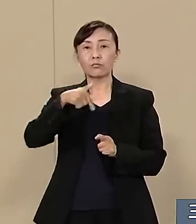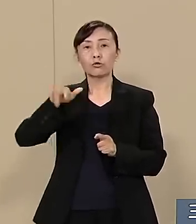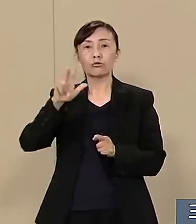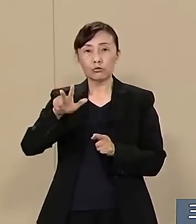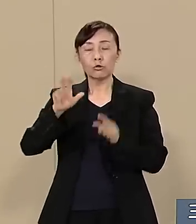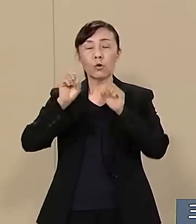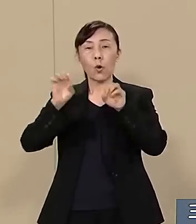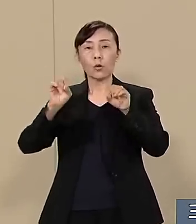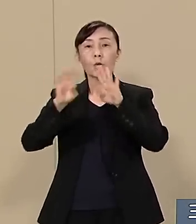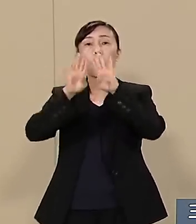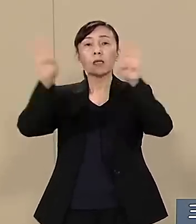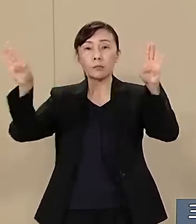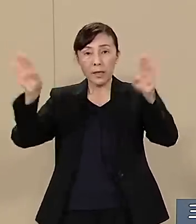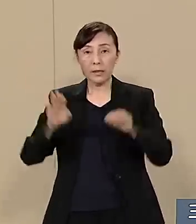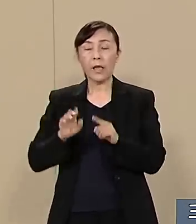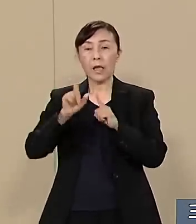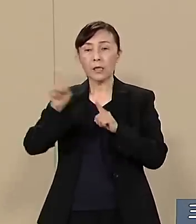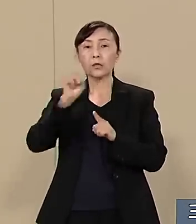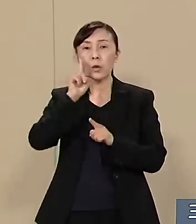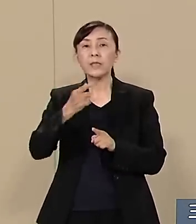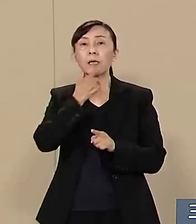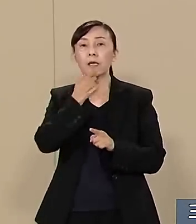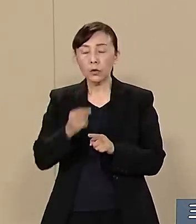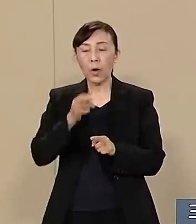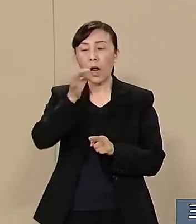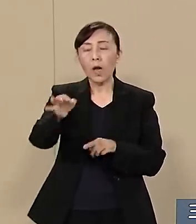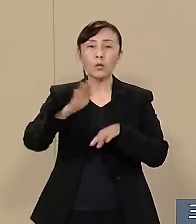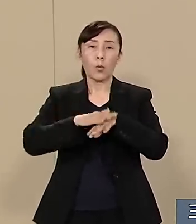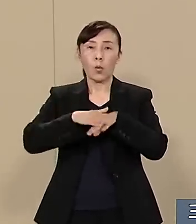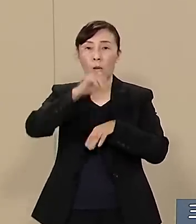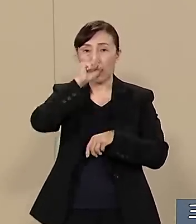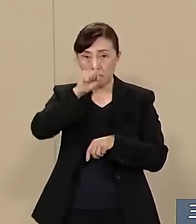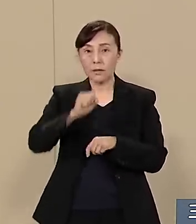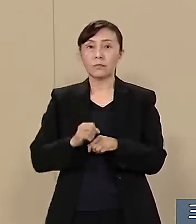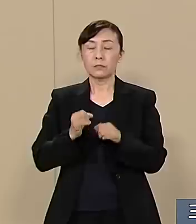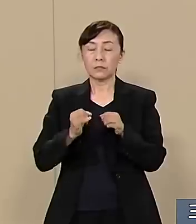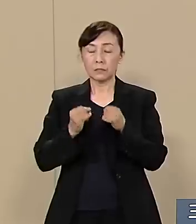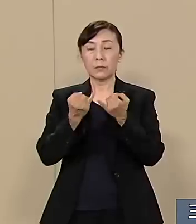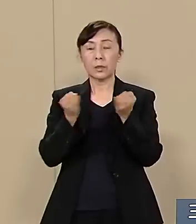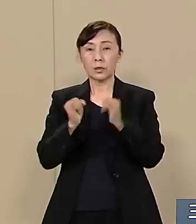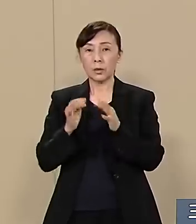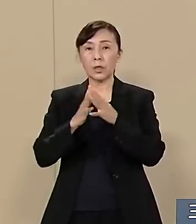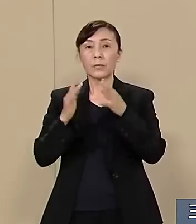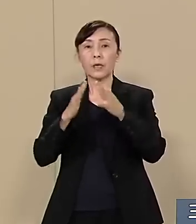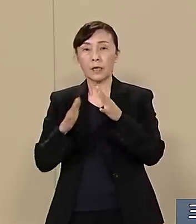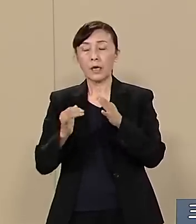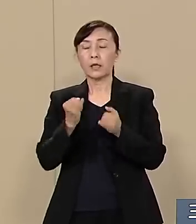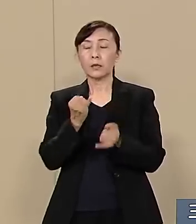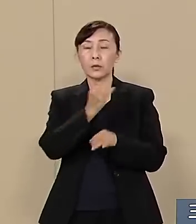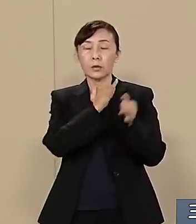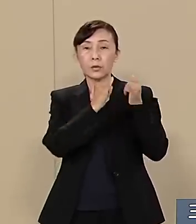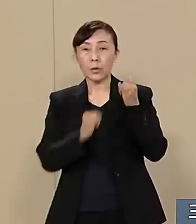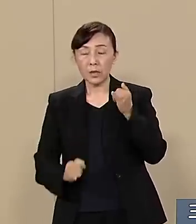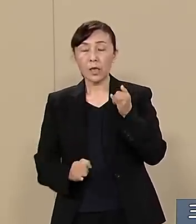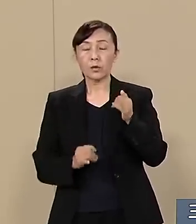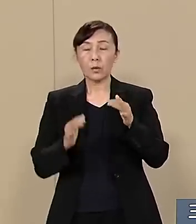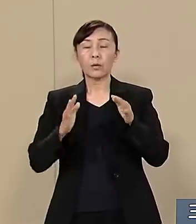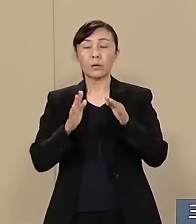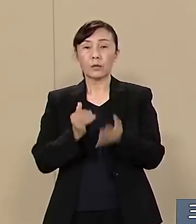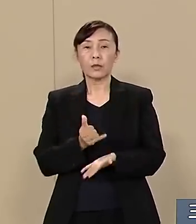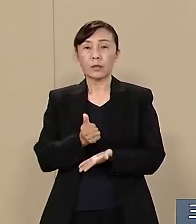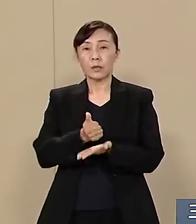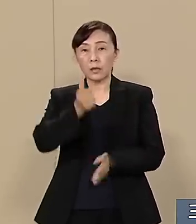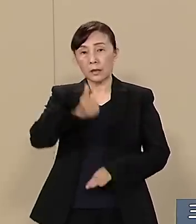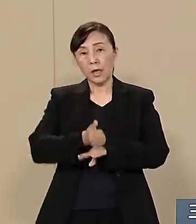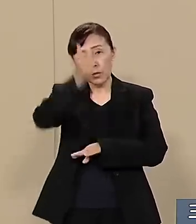を見たい人だけがお金を払って観るというようにすればいいんです女性宮家女系天皇は必要ありませんしかし世の中